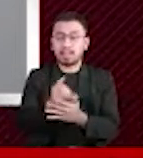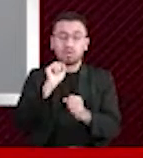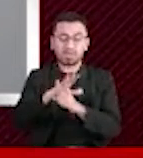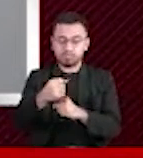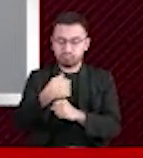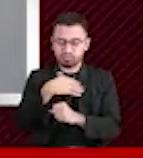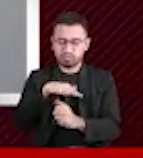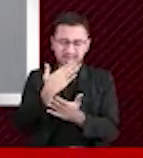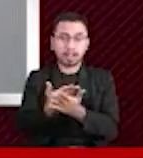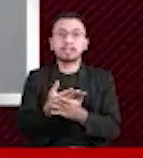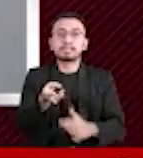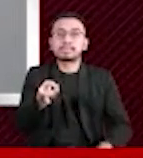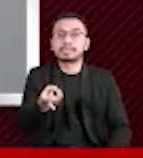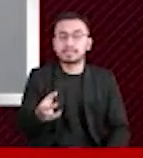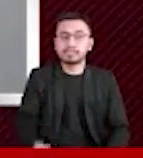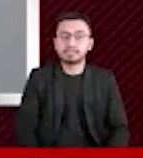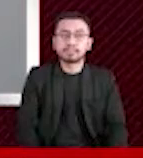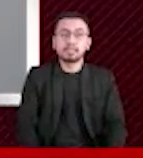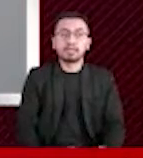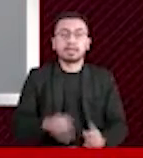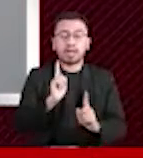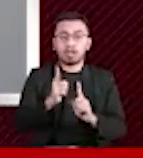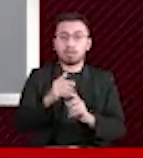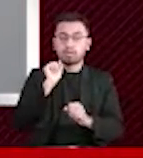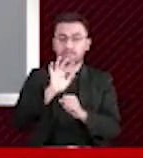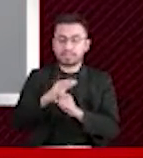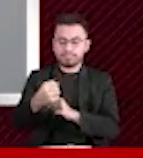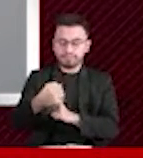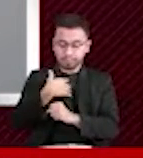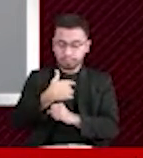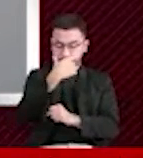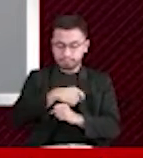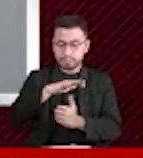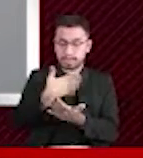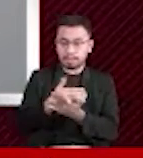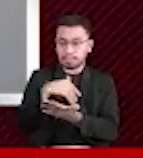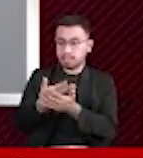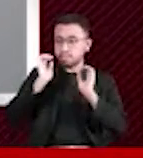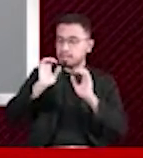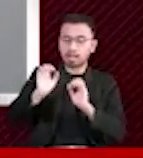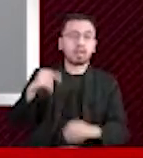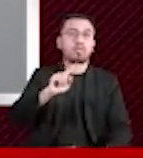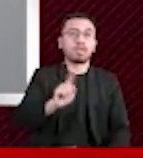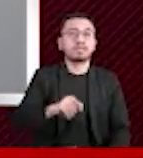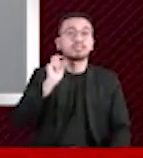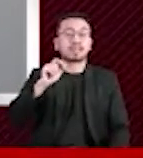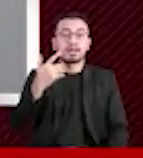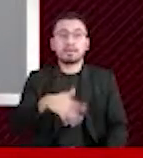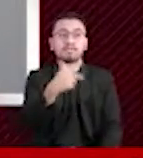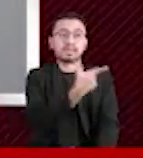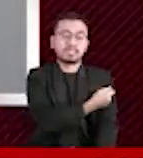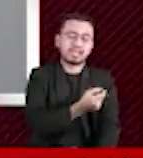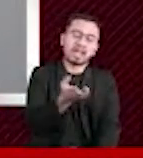kasus meledaknya meninggal yang meninggal banyak benda Mulyadi Hai akhirnya resmi intercafe dulu caranya apa ya vaksinasi harus Jalan Pengobatan